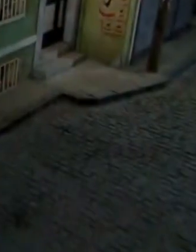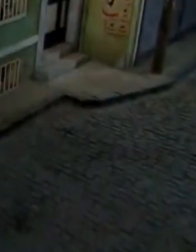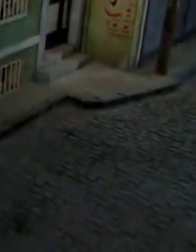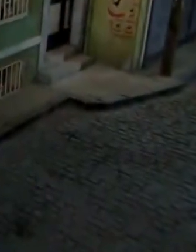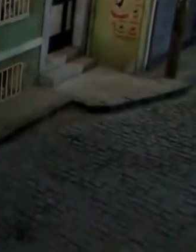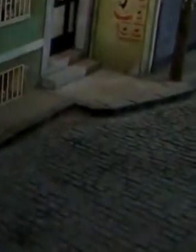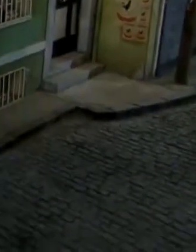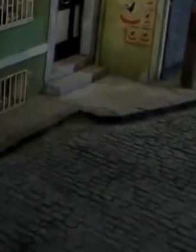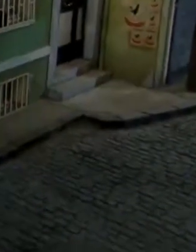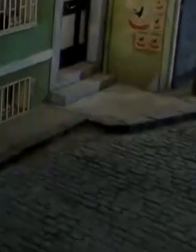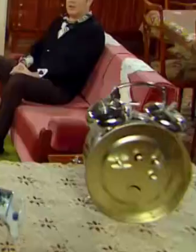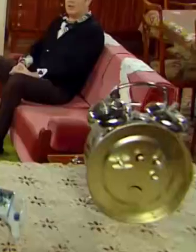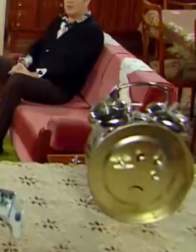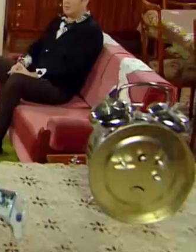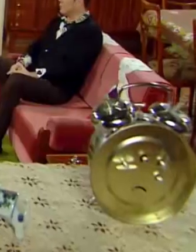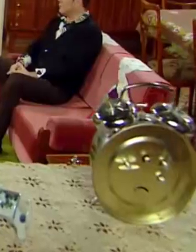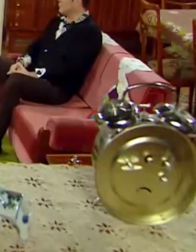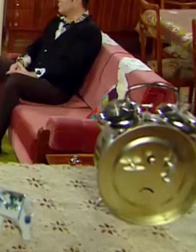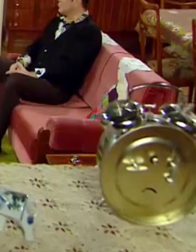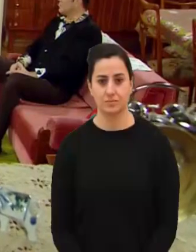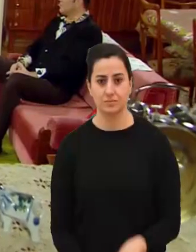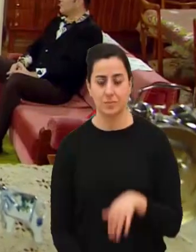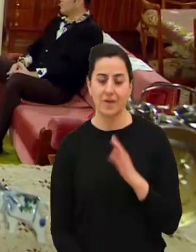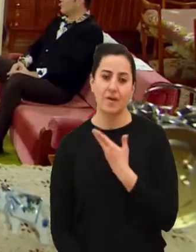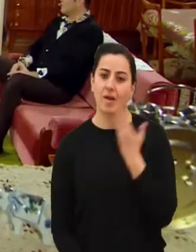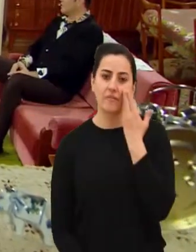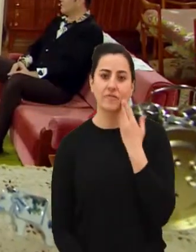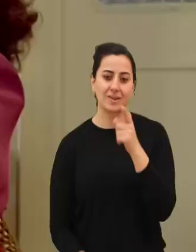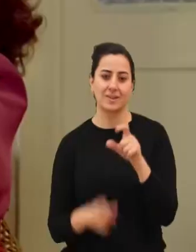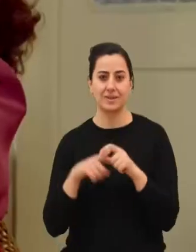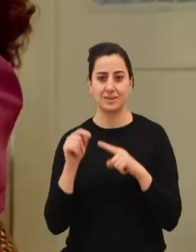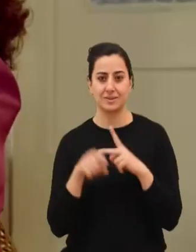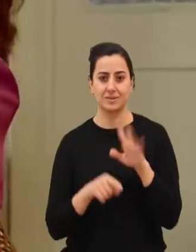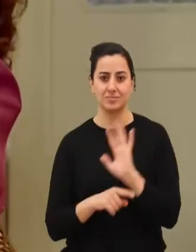Evin dışarıdan görüntüsü. En sevdiğim dizi.